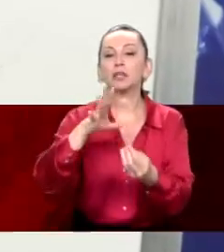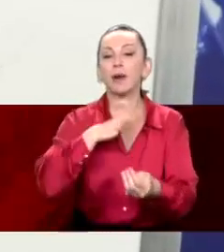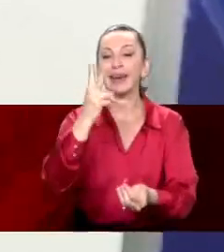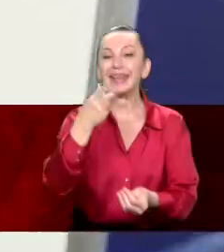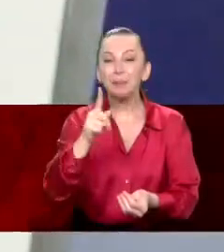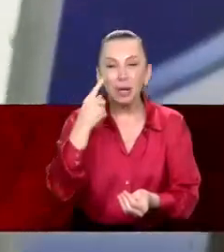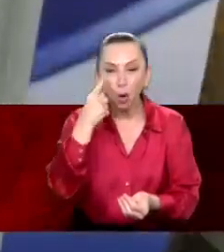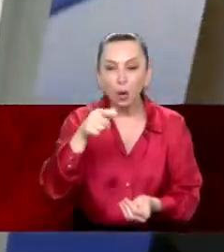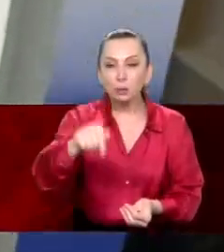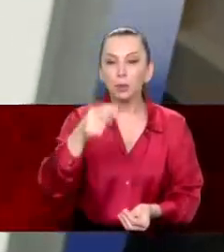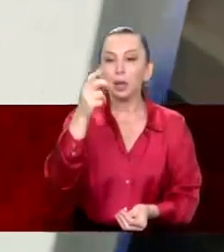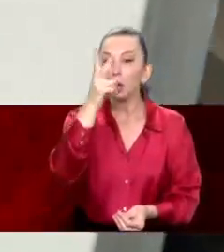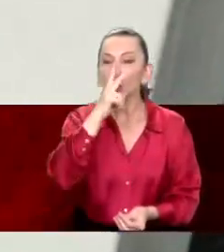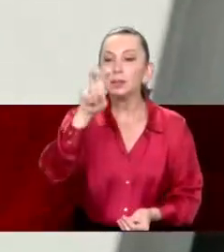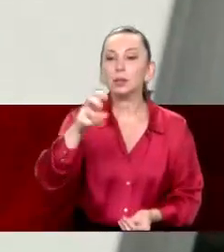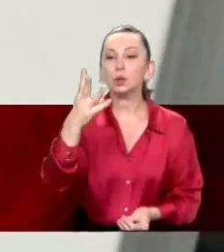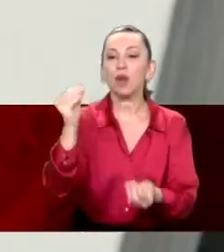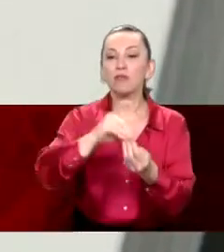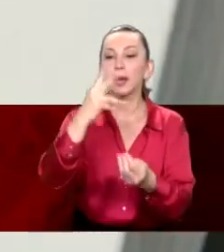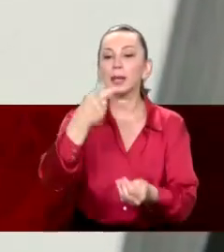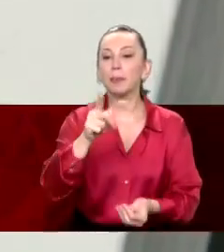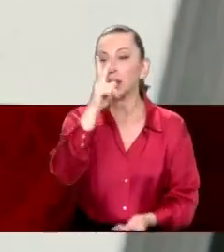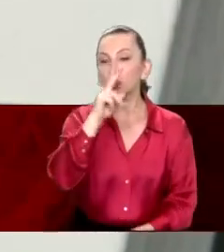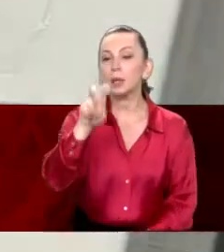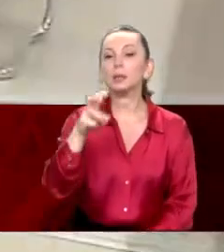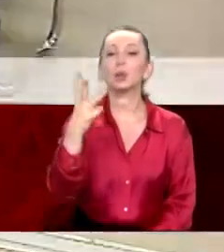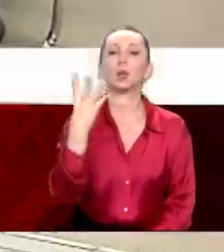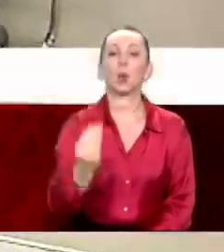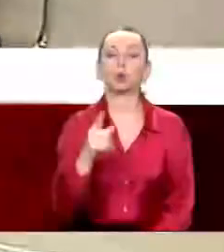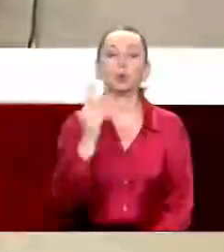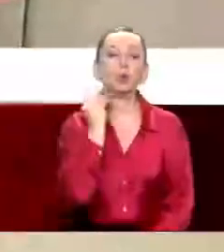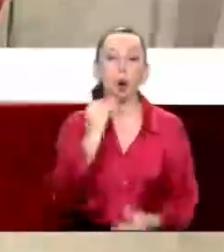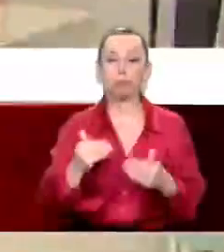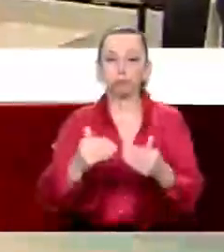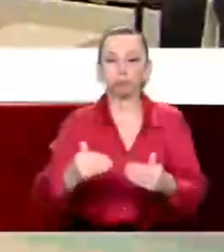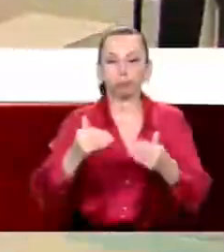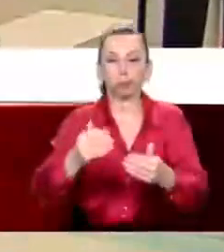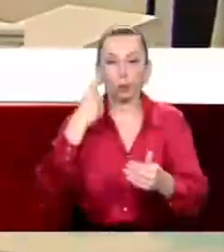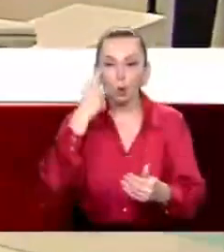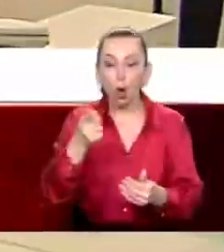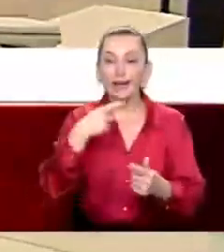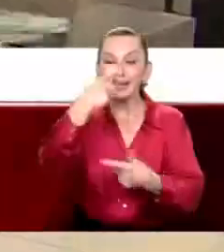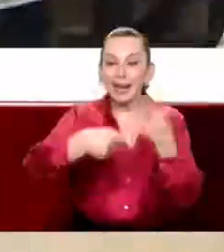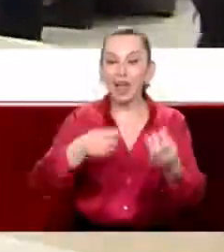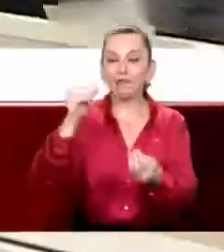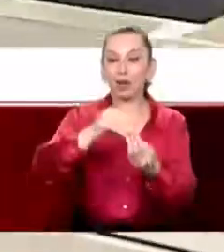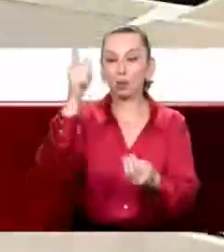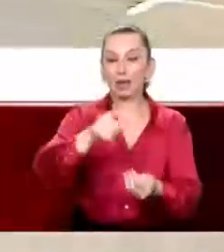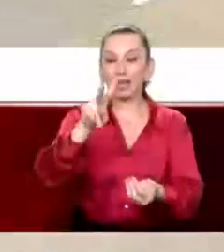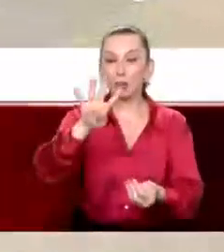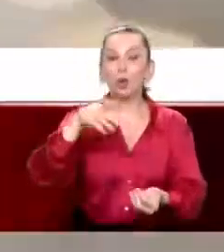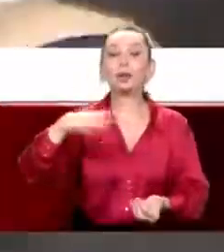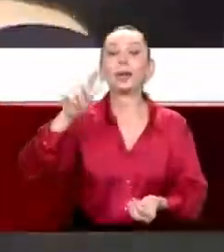2.000 liralık tutar 283 liralık faiz de 2283 liraya çıktı borçları erteleme işleminde uygulanan yıllık faizde %